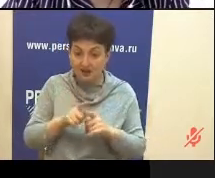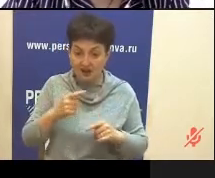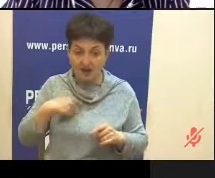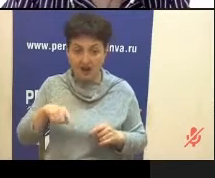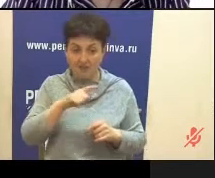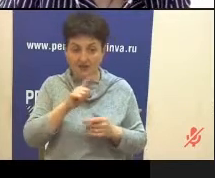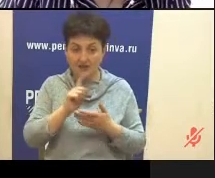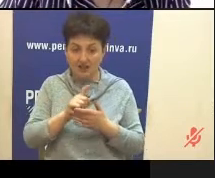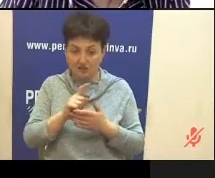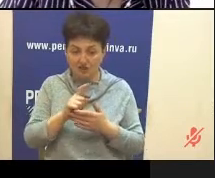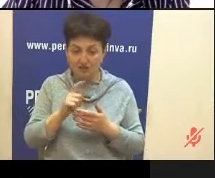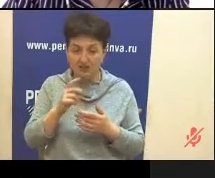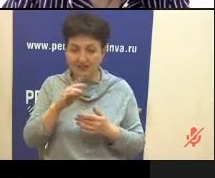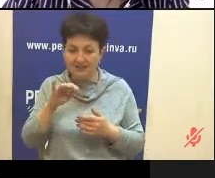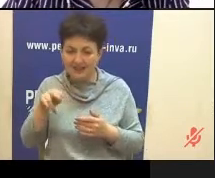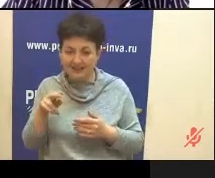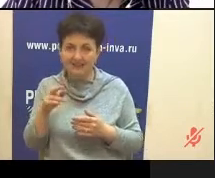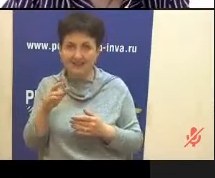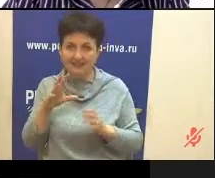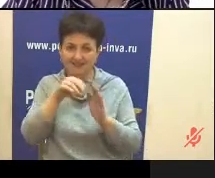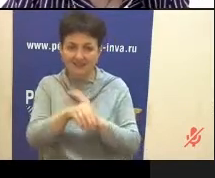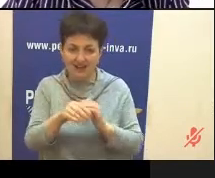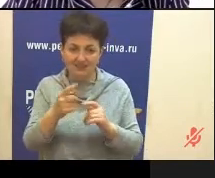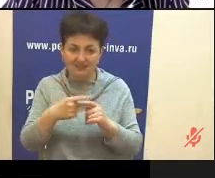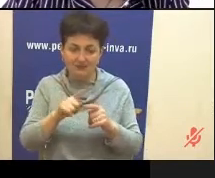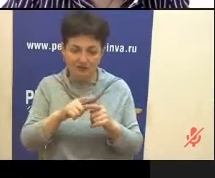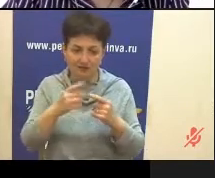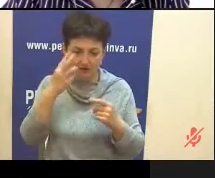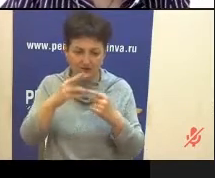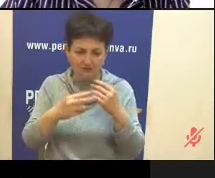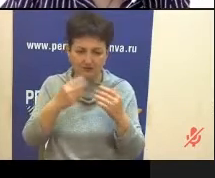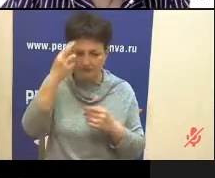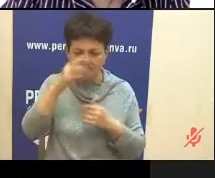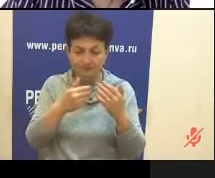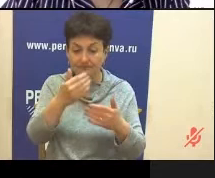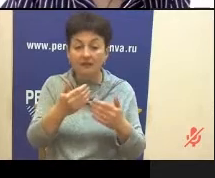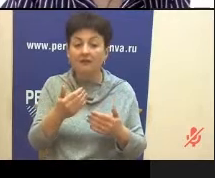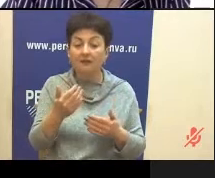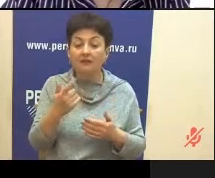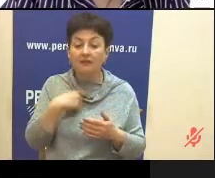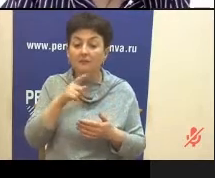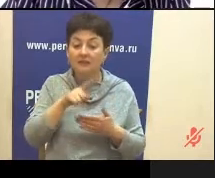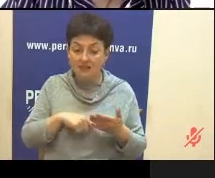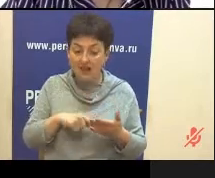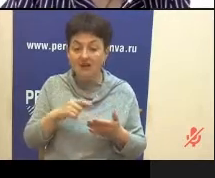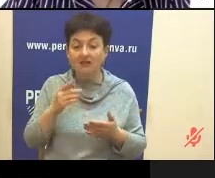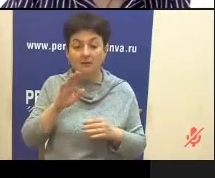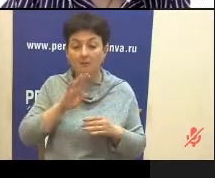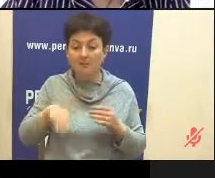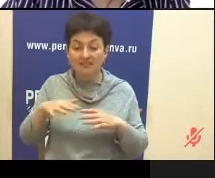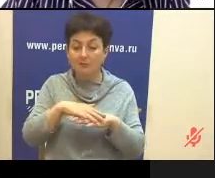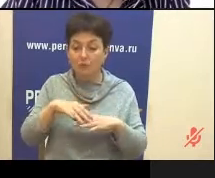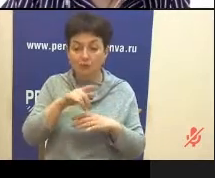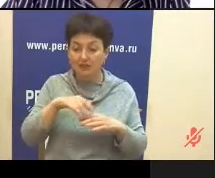именно так. А мы с вами должны все-таки быть в тренде и как-то встраиваться в эту волну. Поэтому понимайте и